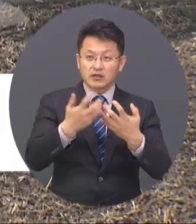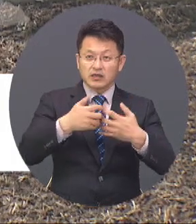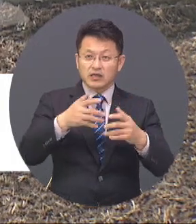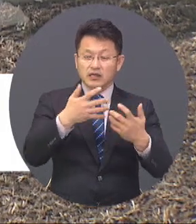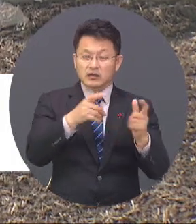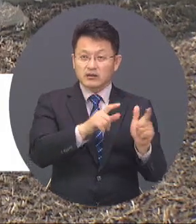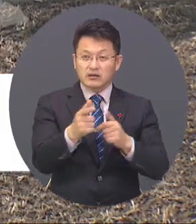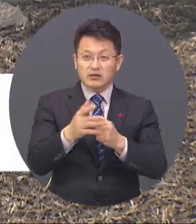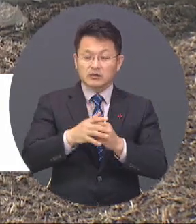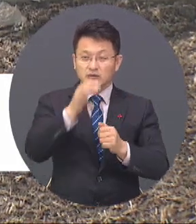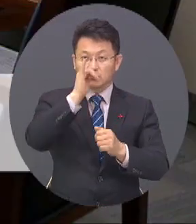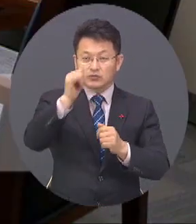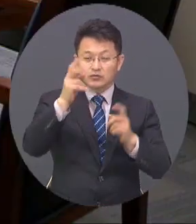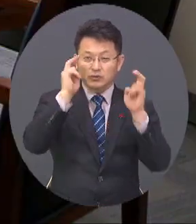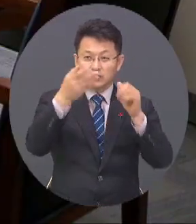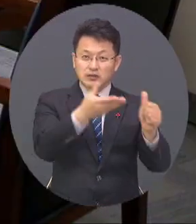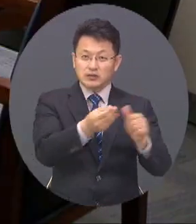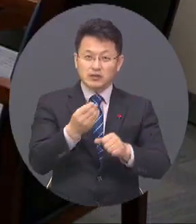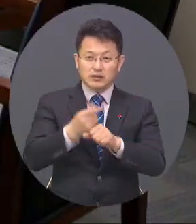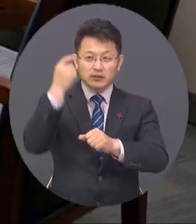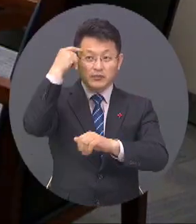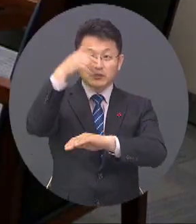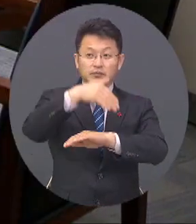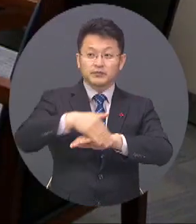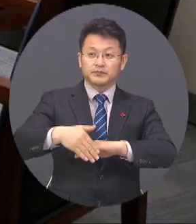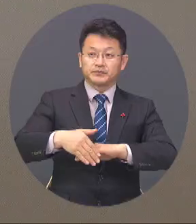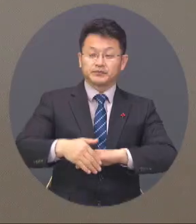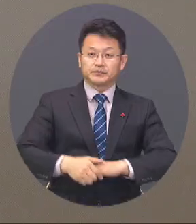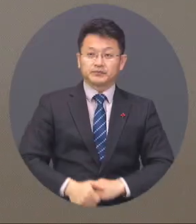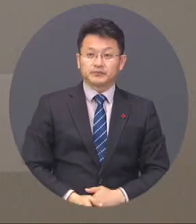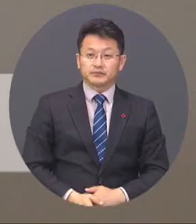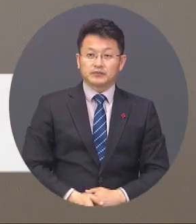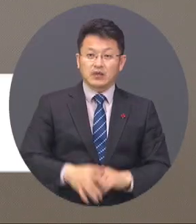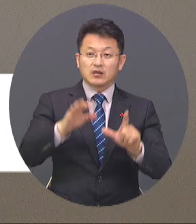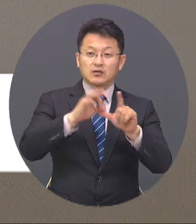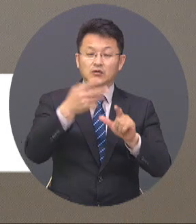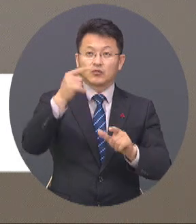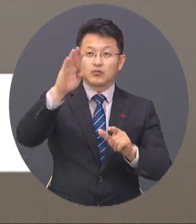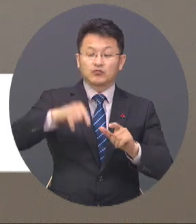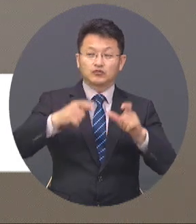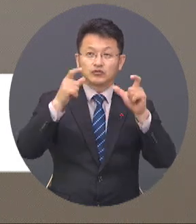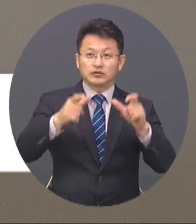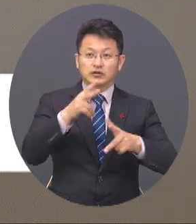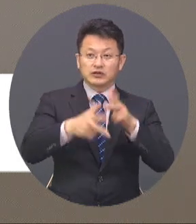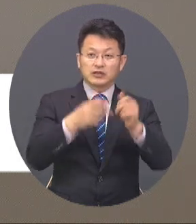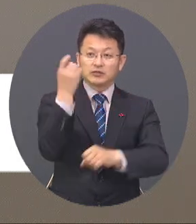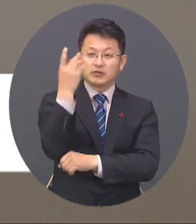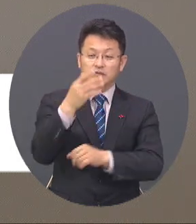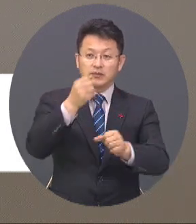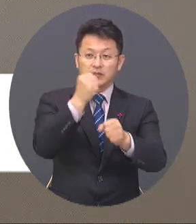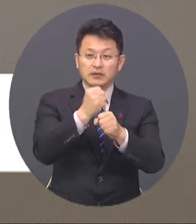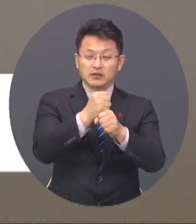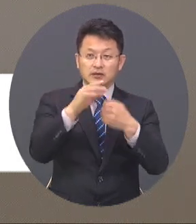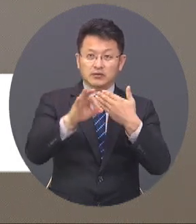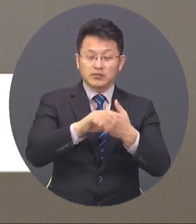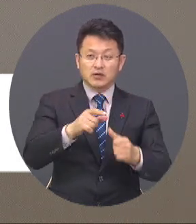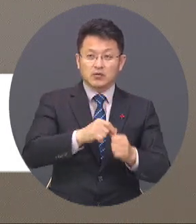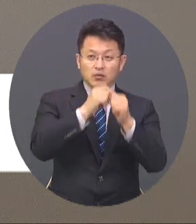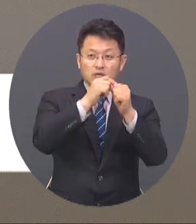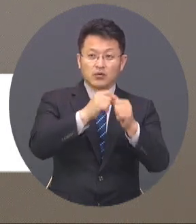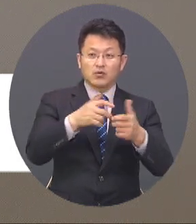업 등의 우수 기업을 유치할 계획입니다 얼음 동부 지역의 산업 기반이 서성 되면